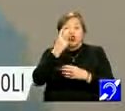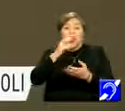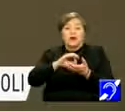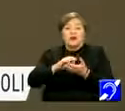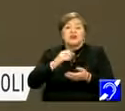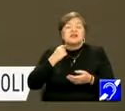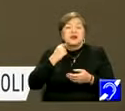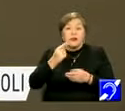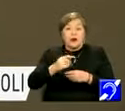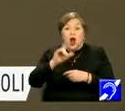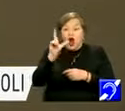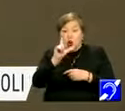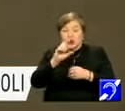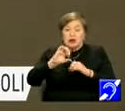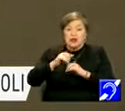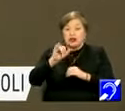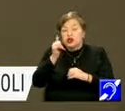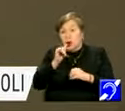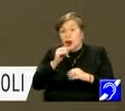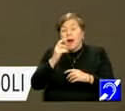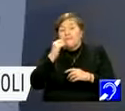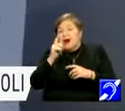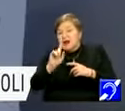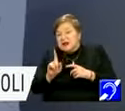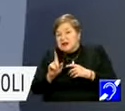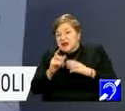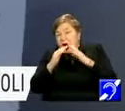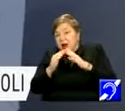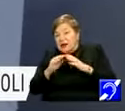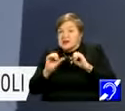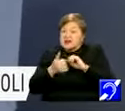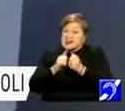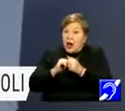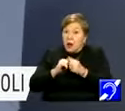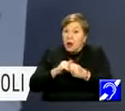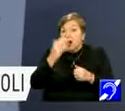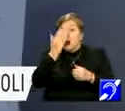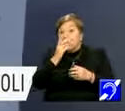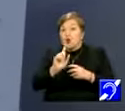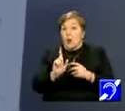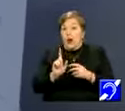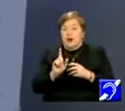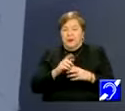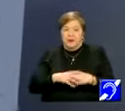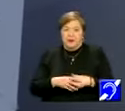lunea și joia. Fie acasă de părinți, fie la școală ajutați de persoanele responsabile.